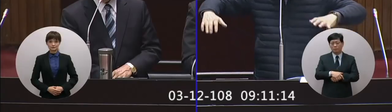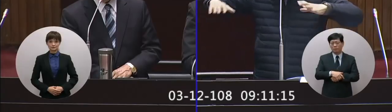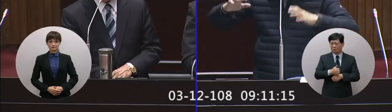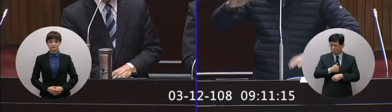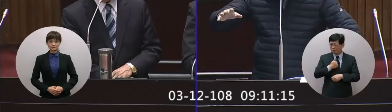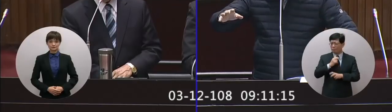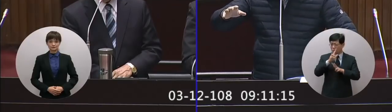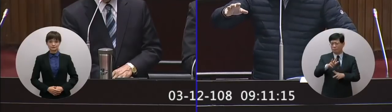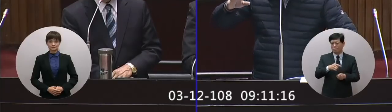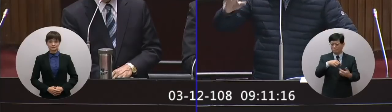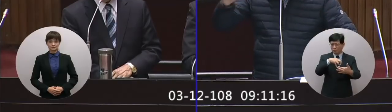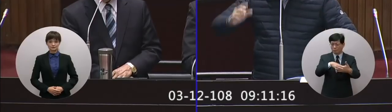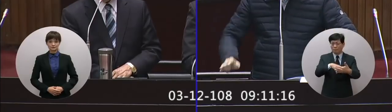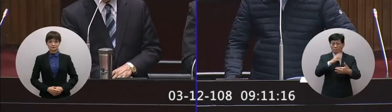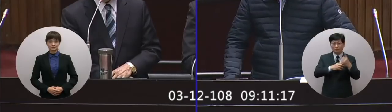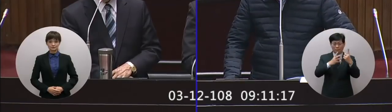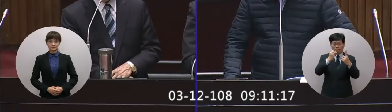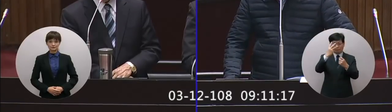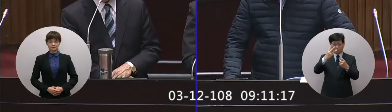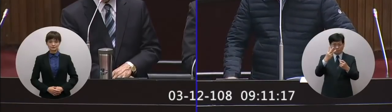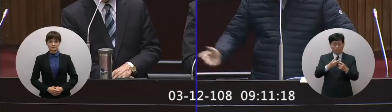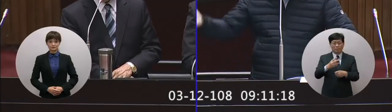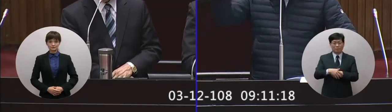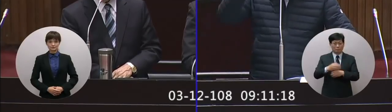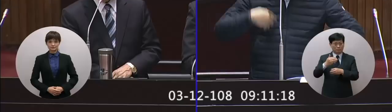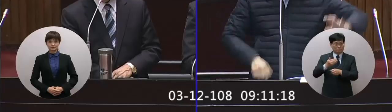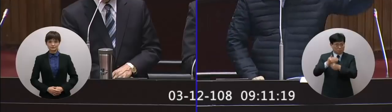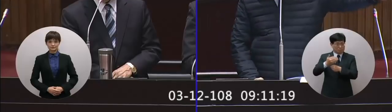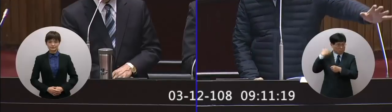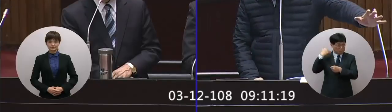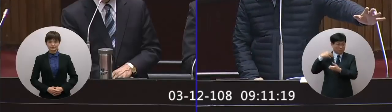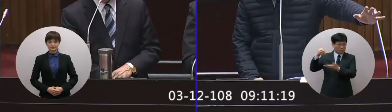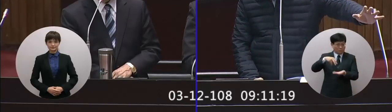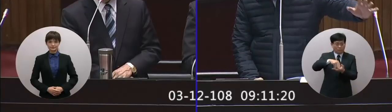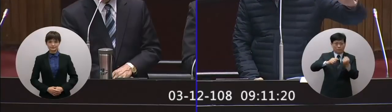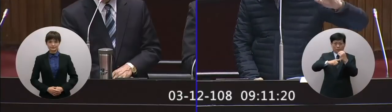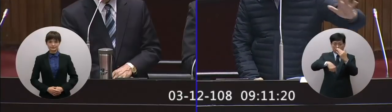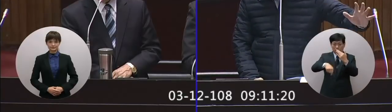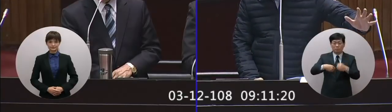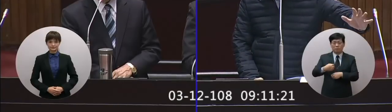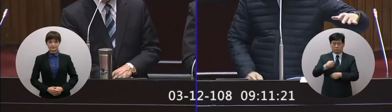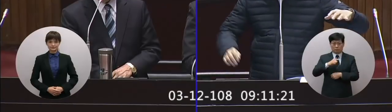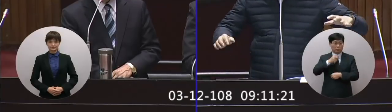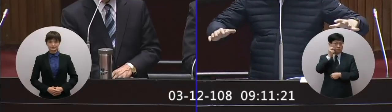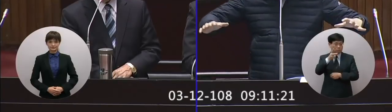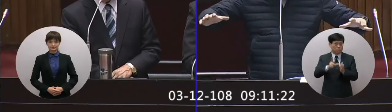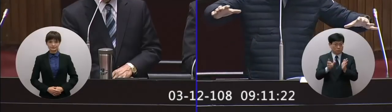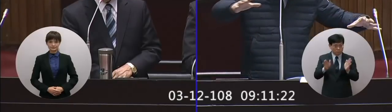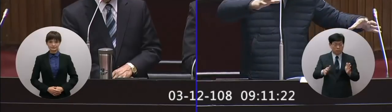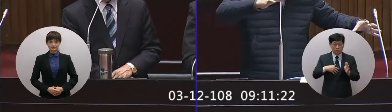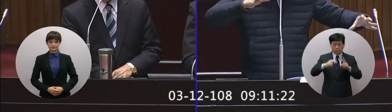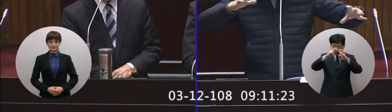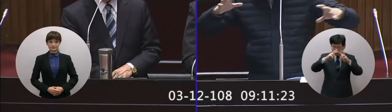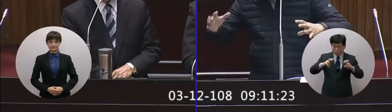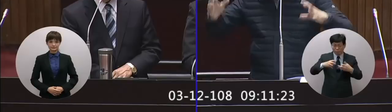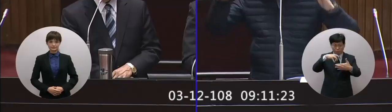你，那个是2003年马政府时代送到立法院来，我经过两个月解读了